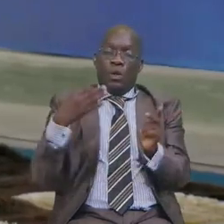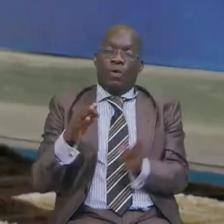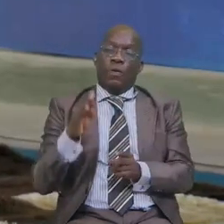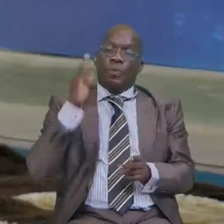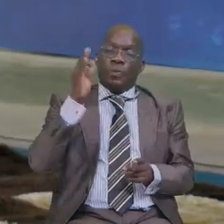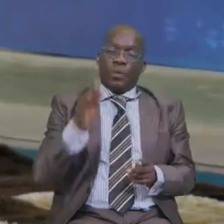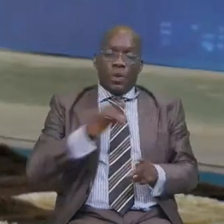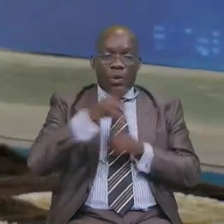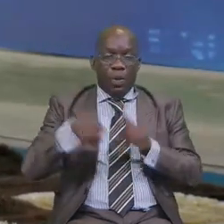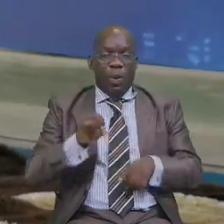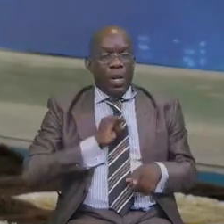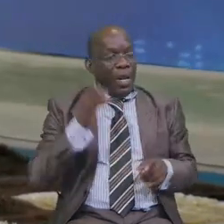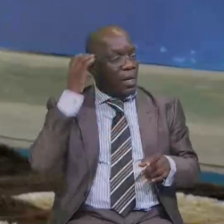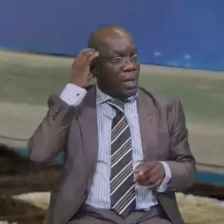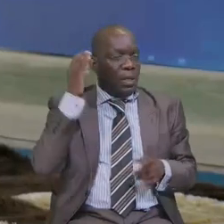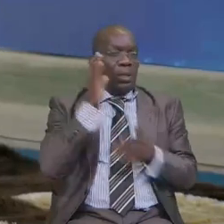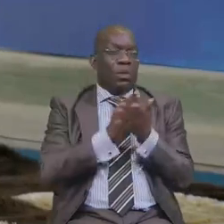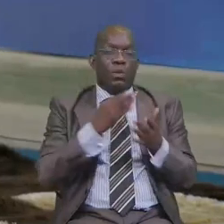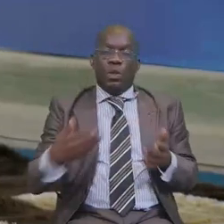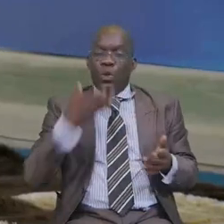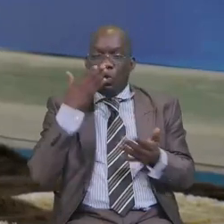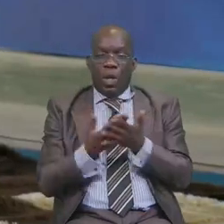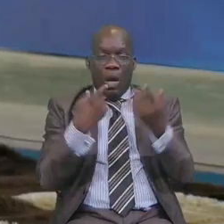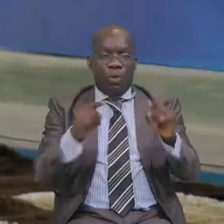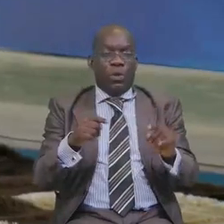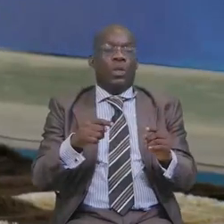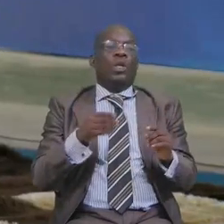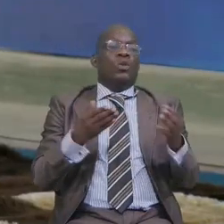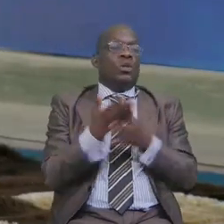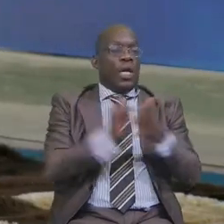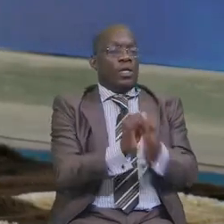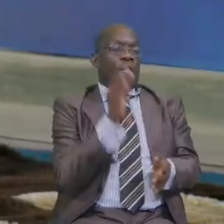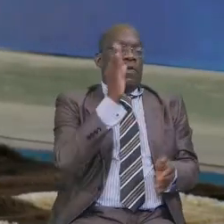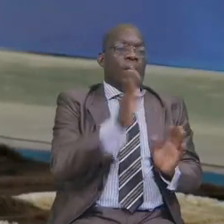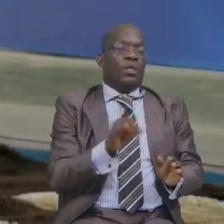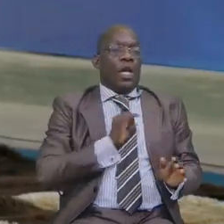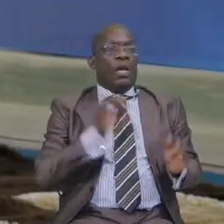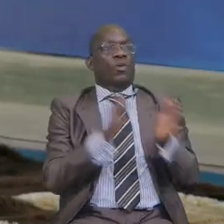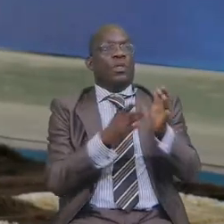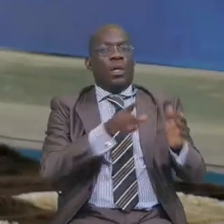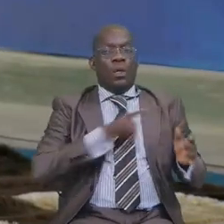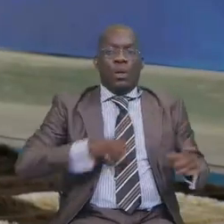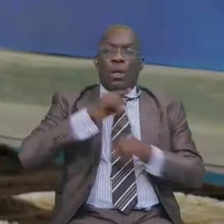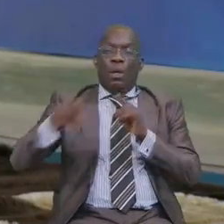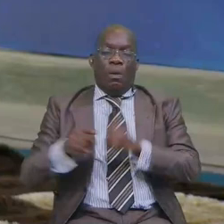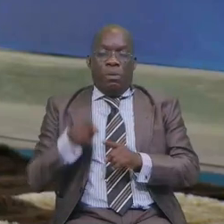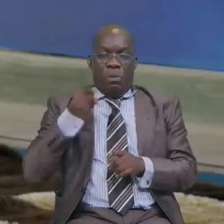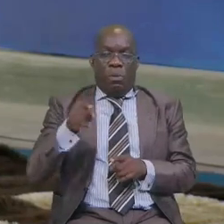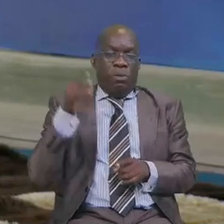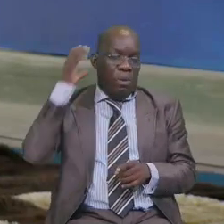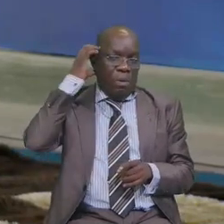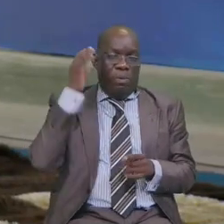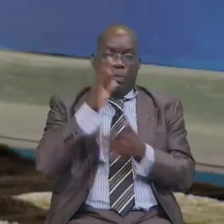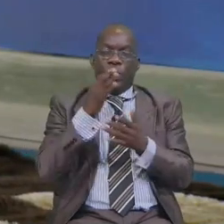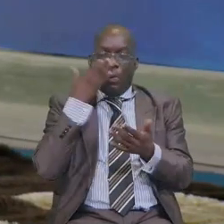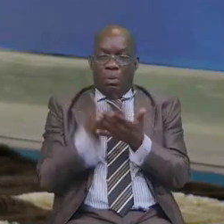à travers tel évangéliste, je loue Dieu. Quand il entend les bonnes choses qui se passent à mon niveau, à travers mon évangélisation, il